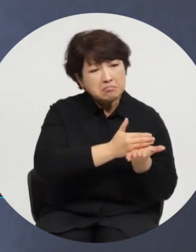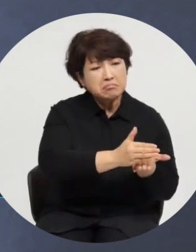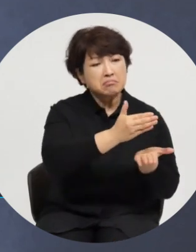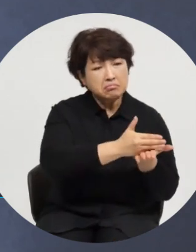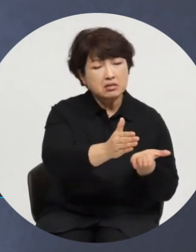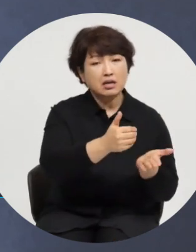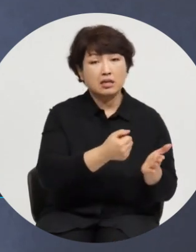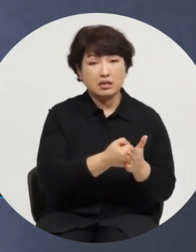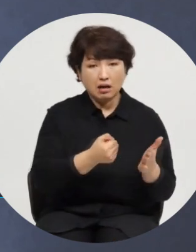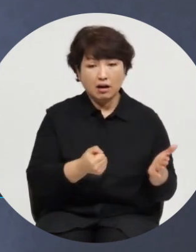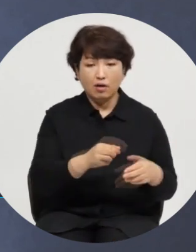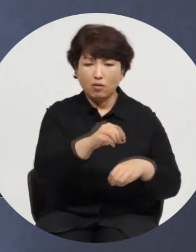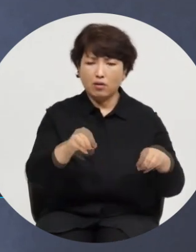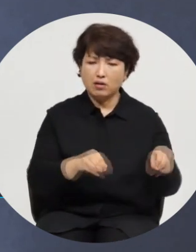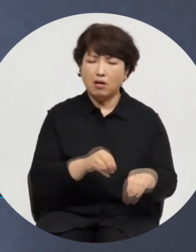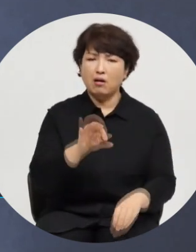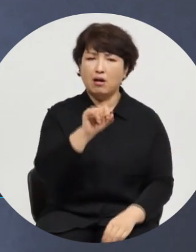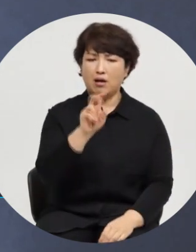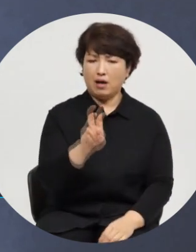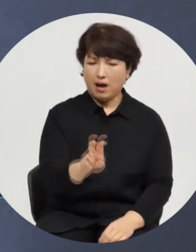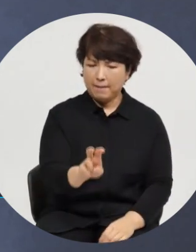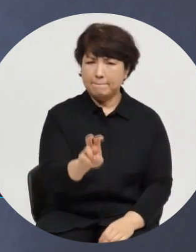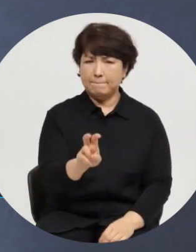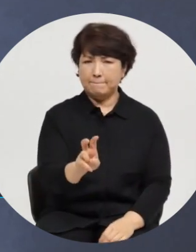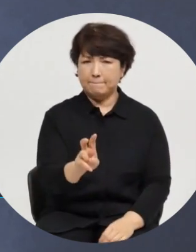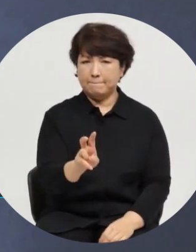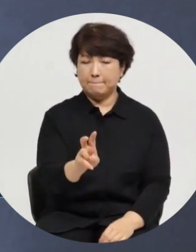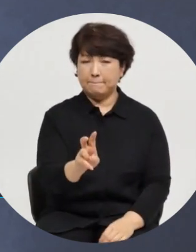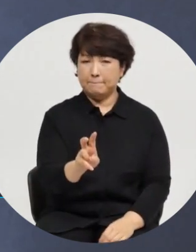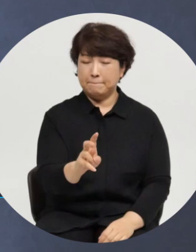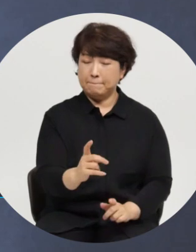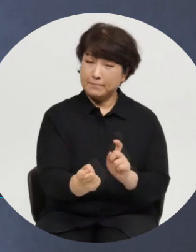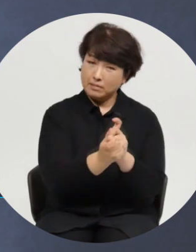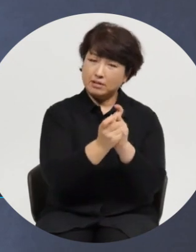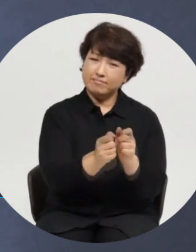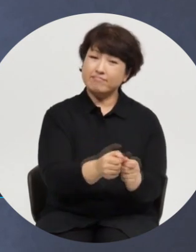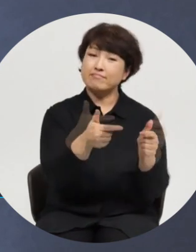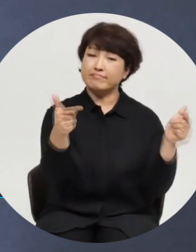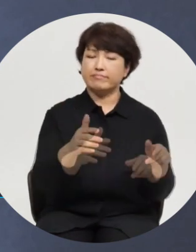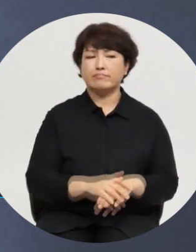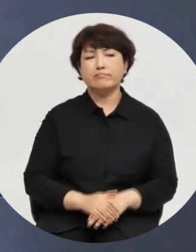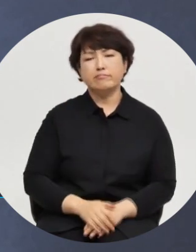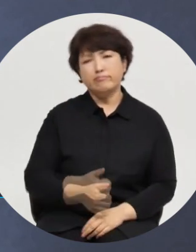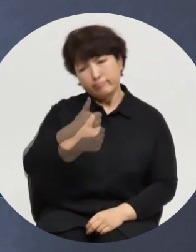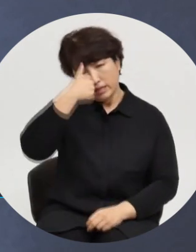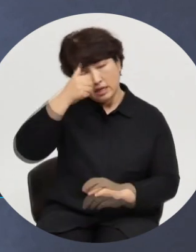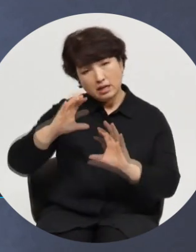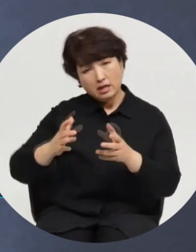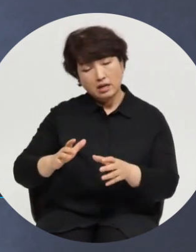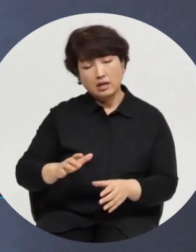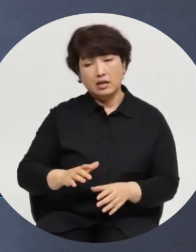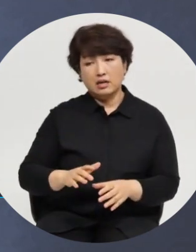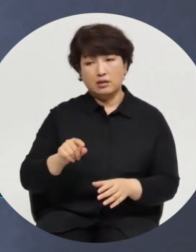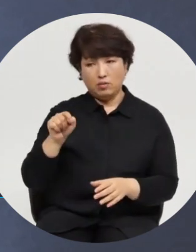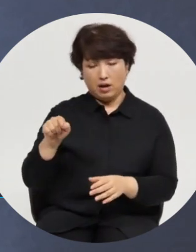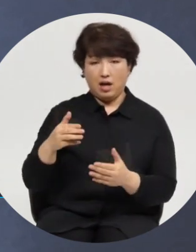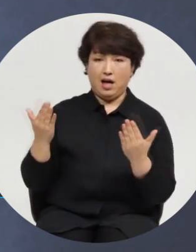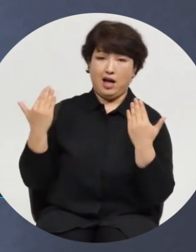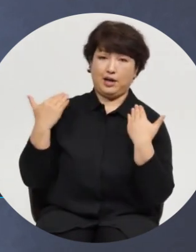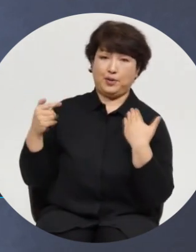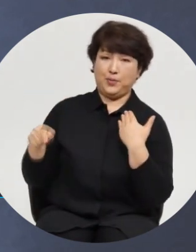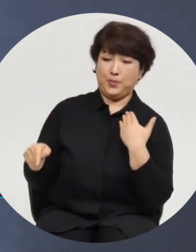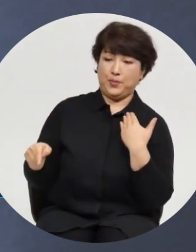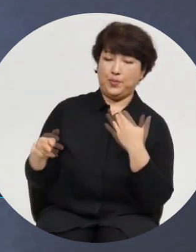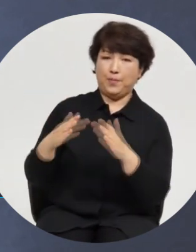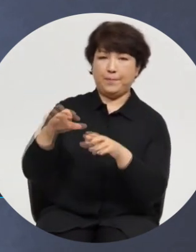그런 인자 암환자가 늘어나게 되는 거예요 그러니까 인도의 아 제가